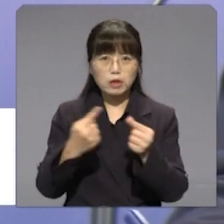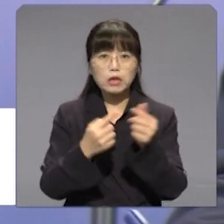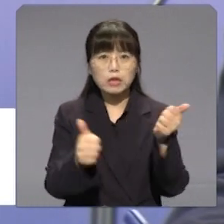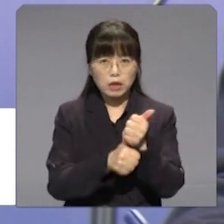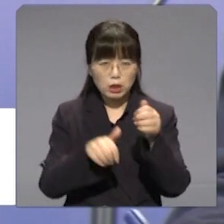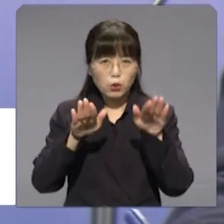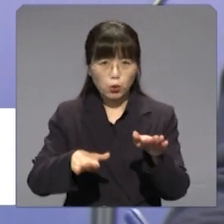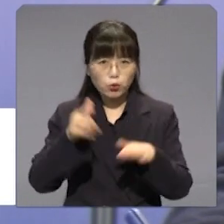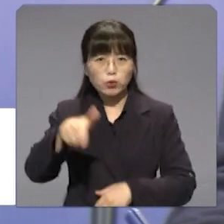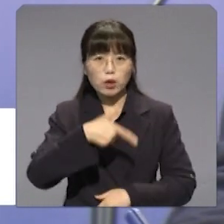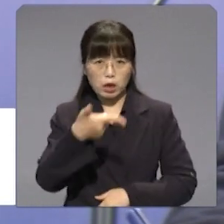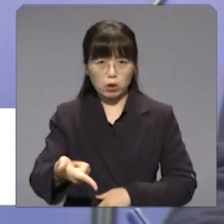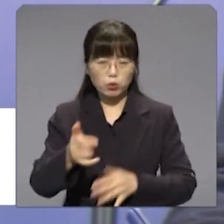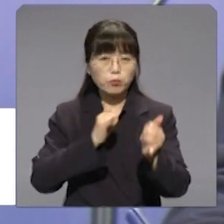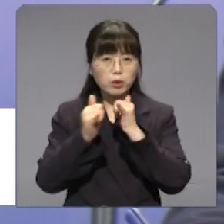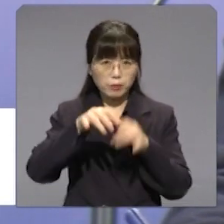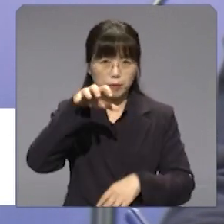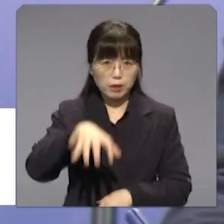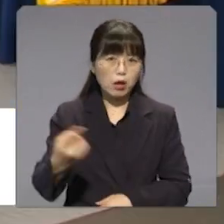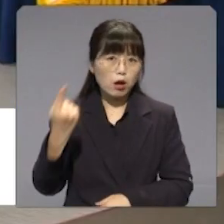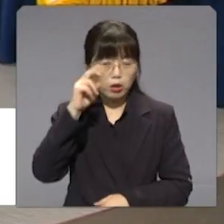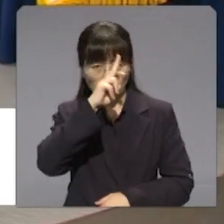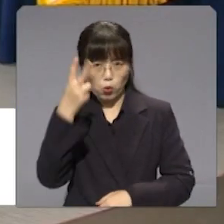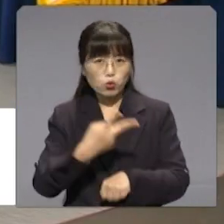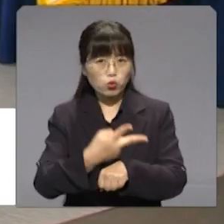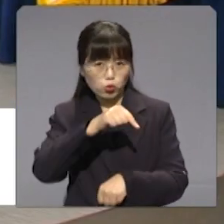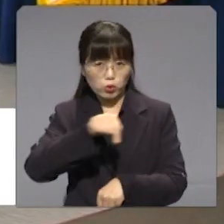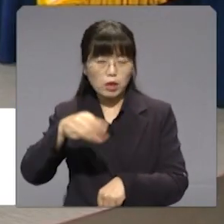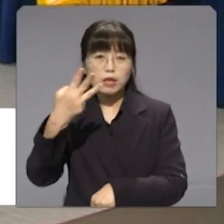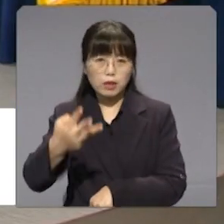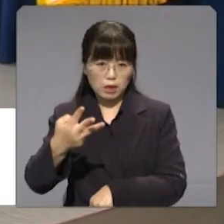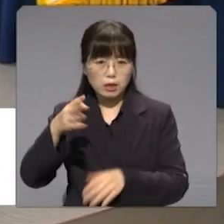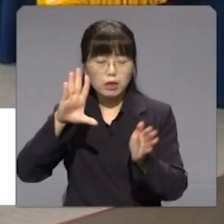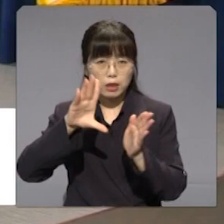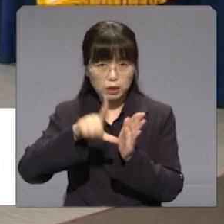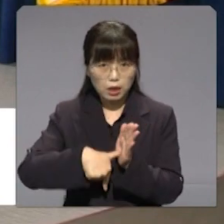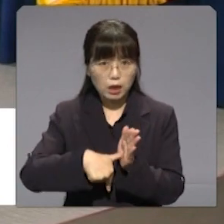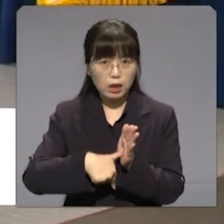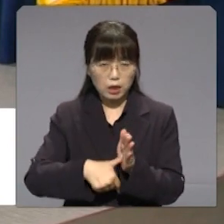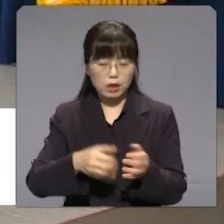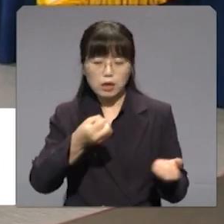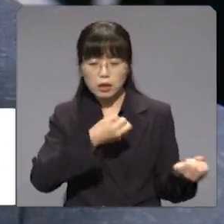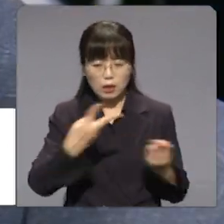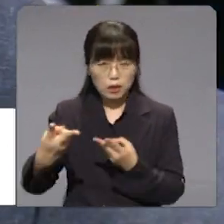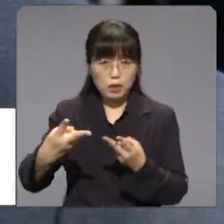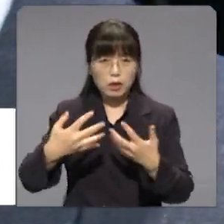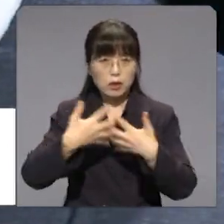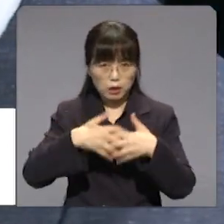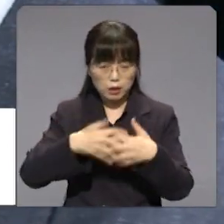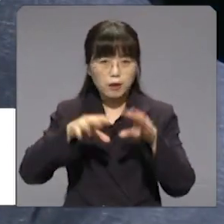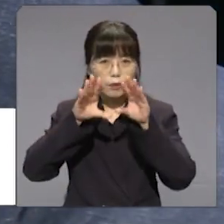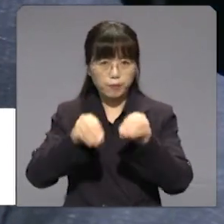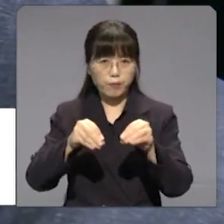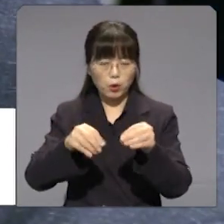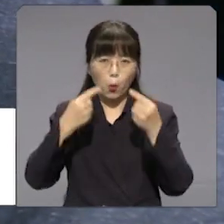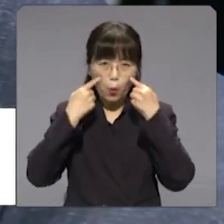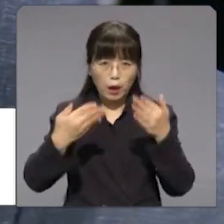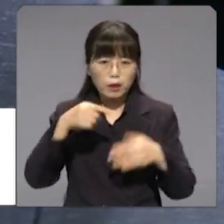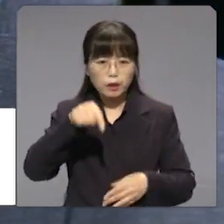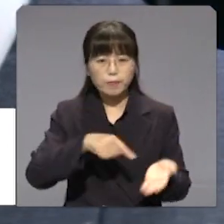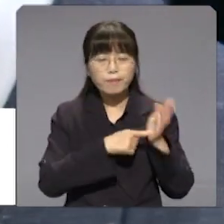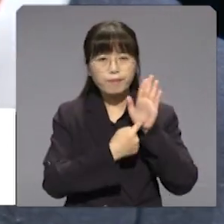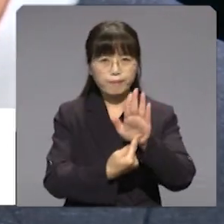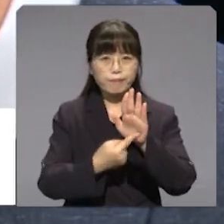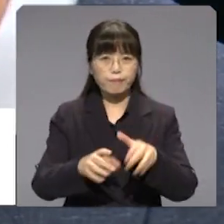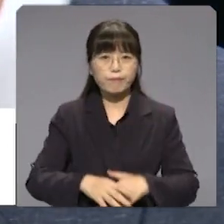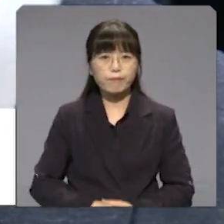1차장은 오늘 1일 브리핑에서 어제 오후 2시에서 3시 사이 오염수 이송펌프 작동이 정제됐음을 확인했다며 이같이